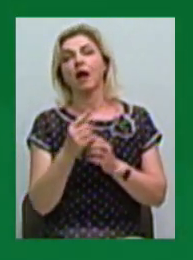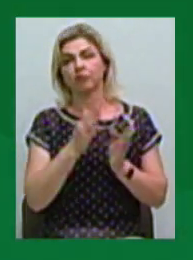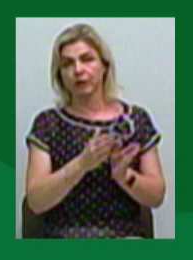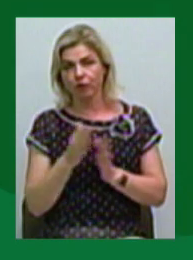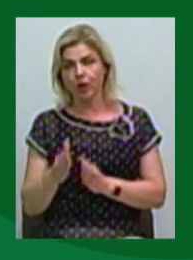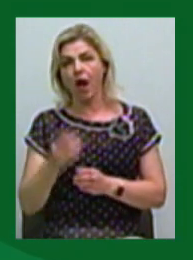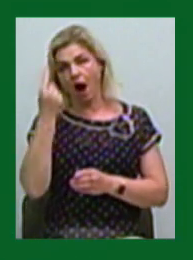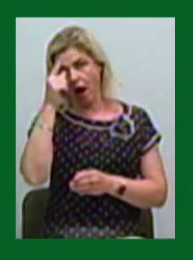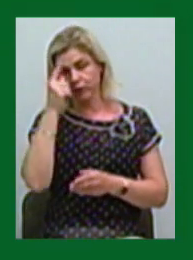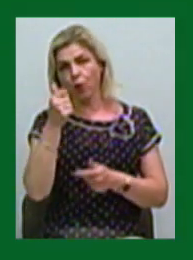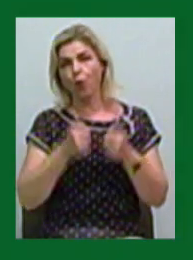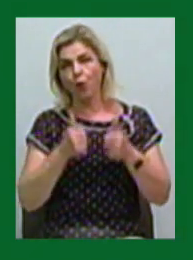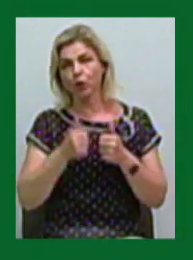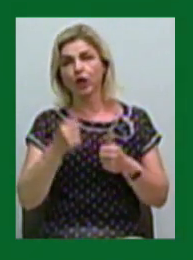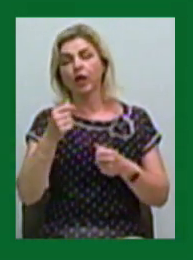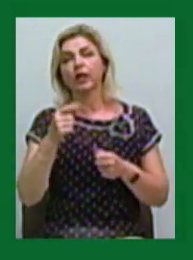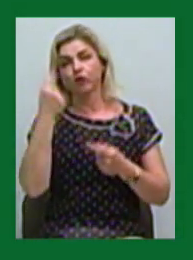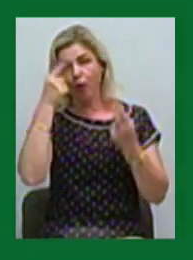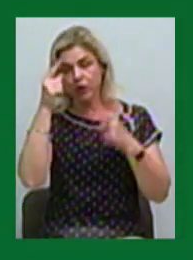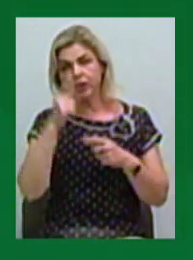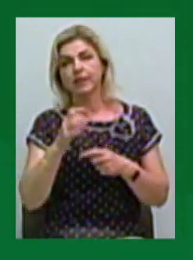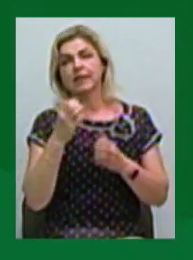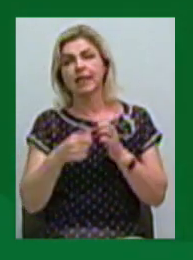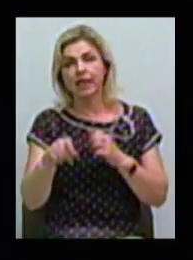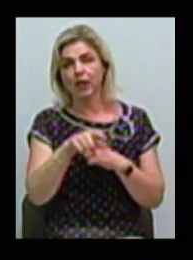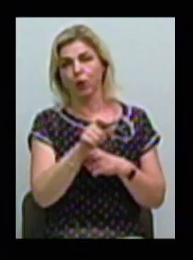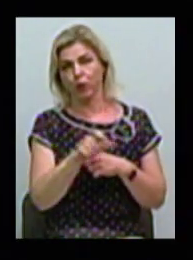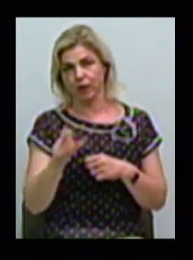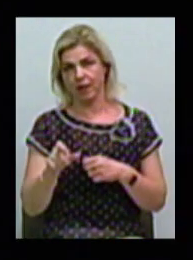конкурс художньої творчості серед людей з інвалідністю «Первина півдня».